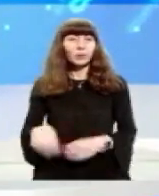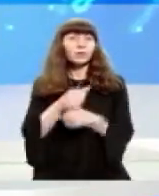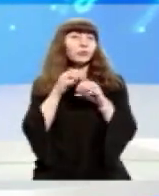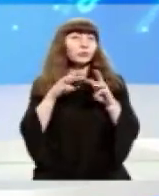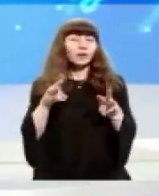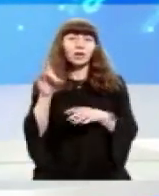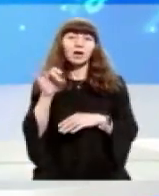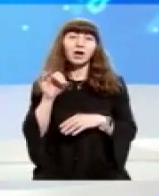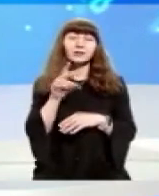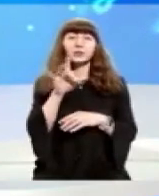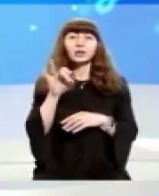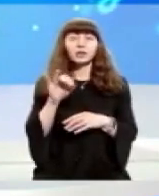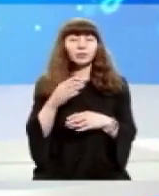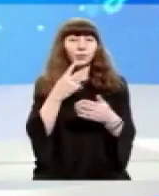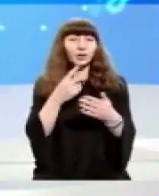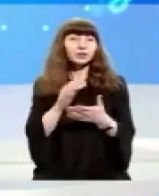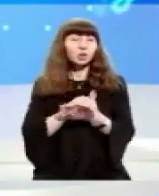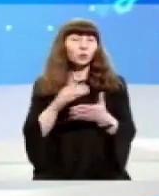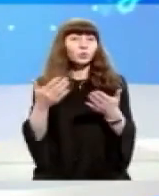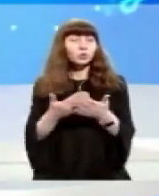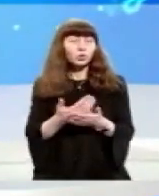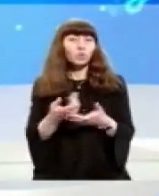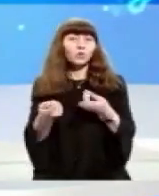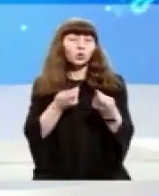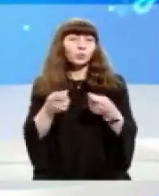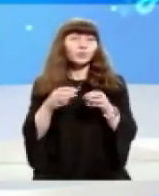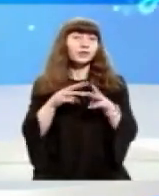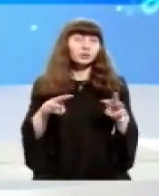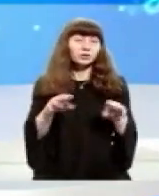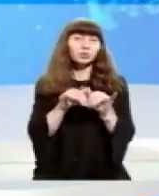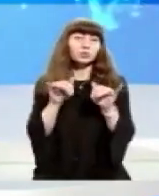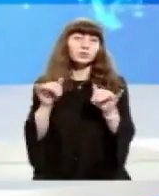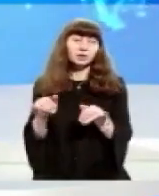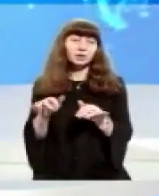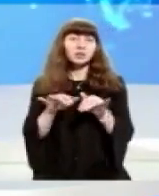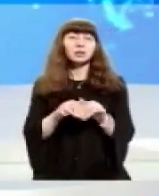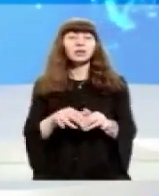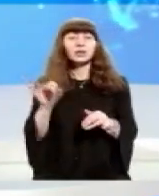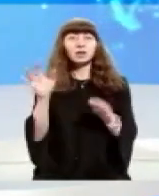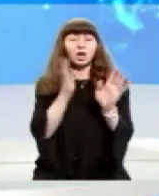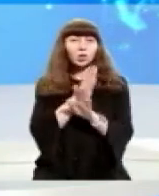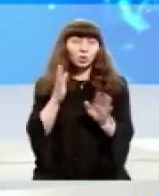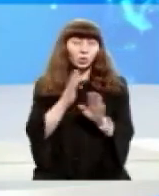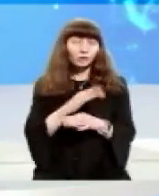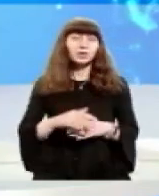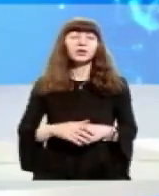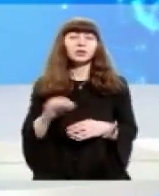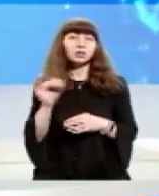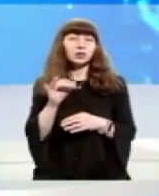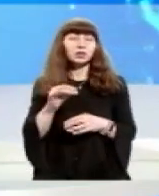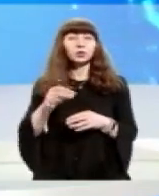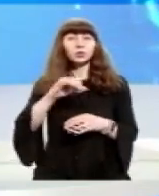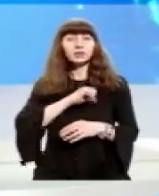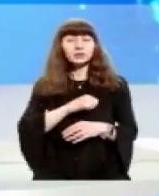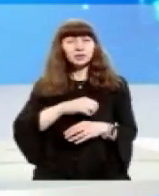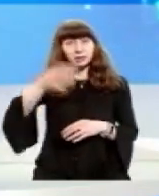Премьер-министр Алихан Смаилов представил новых руководителей коллектива Министерств индустрии, инфраструктурного развития, экологии, природных ресурсов,